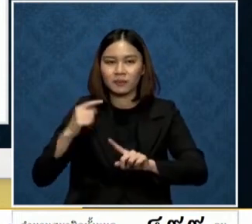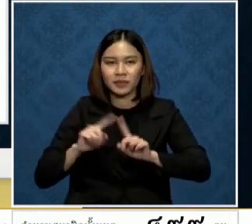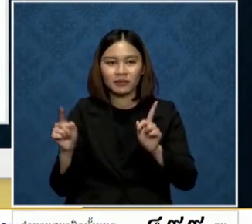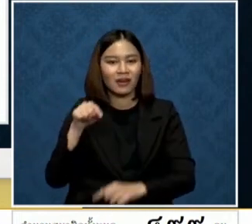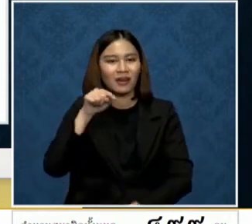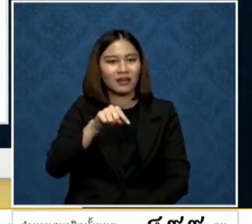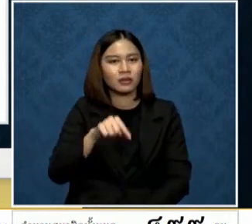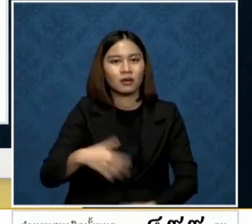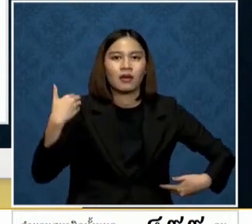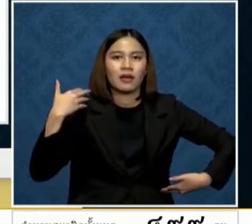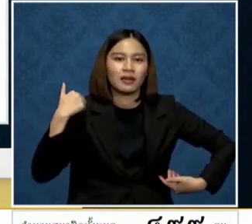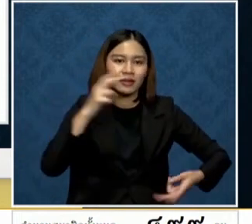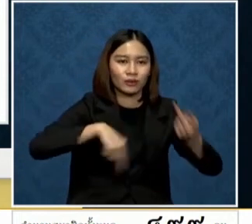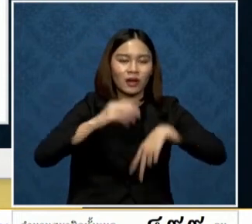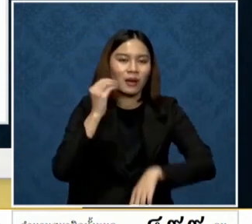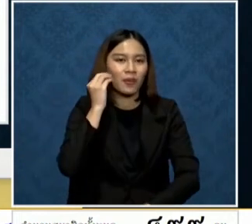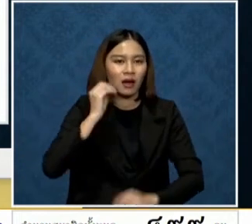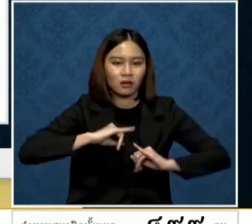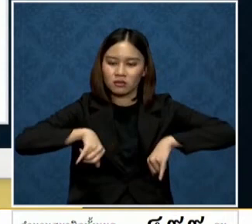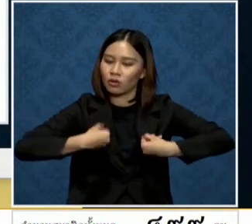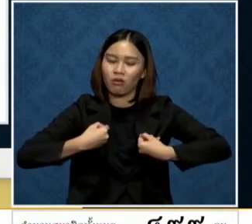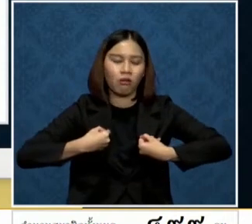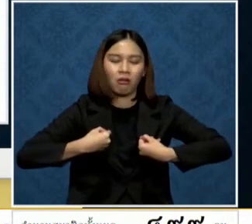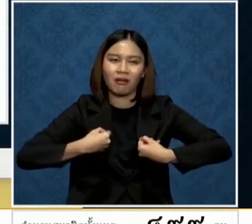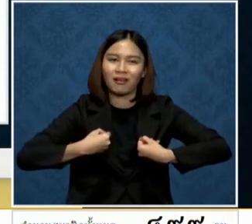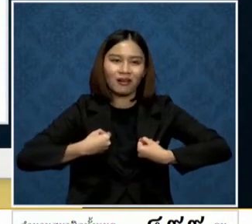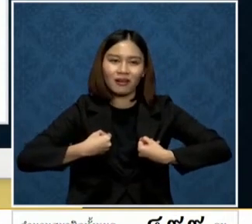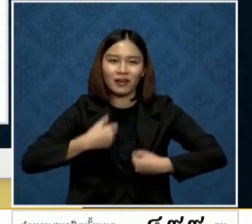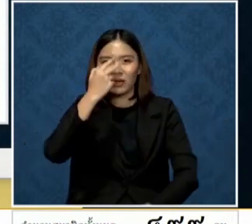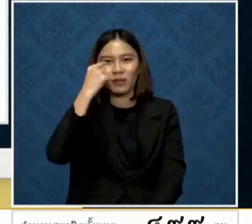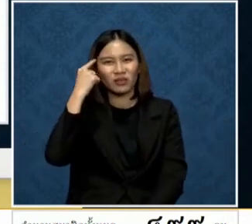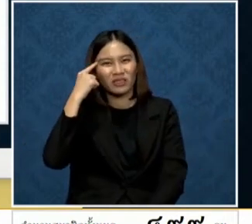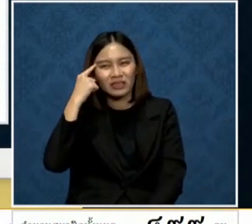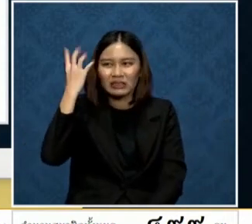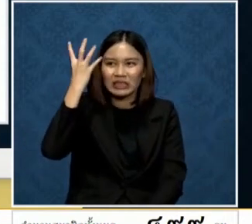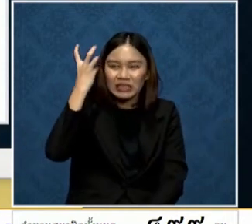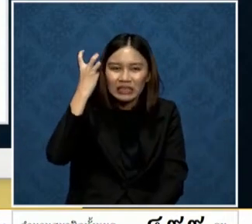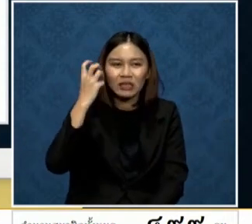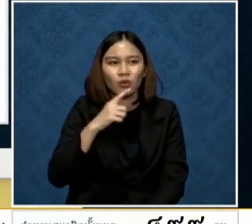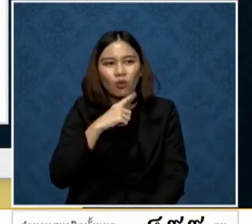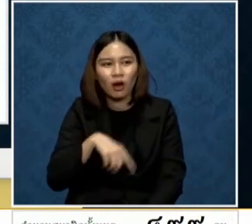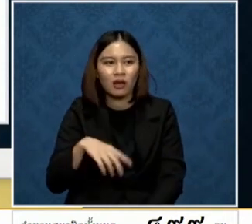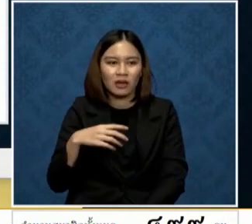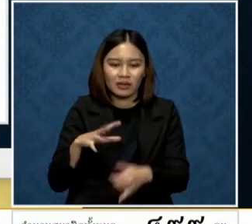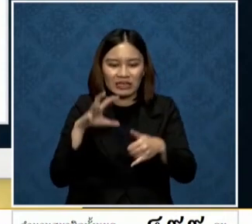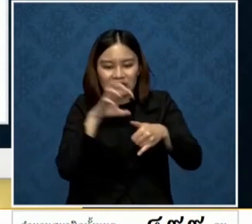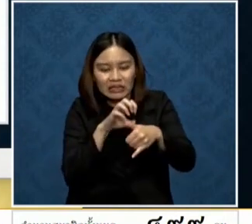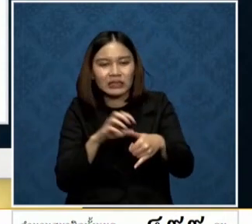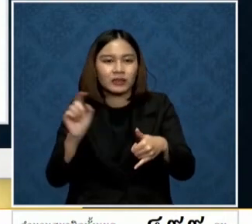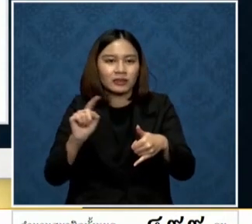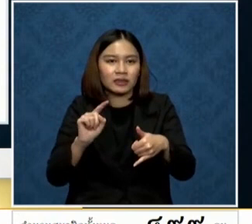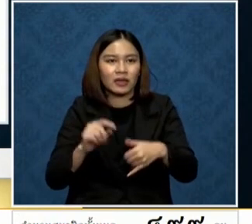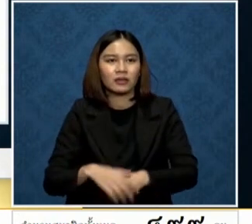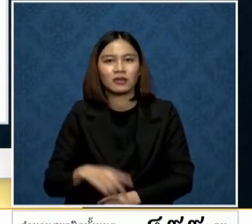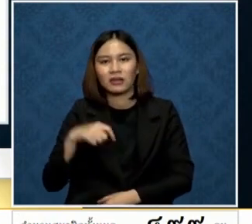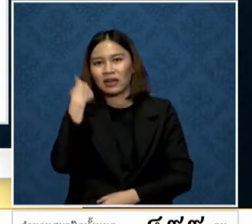นั่นนะคะมีลิงเฝ้าบ้านซึ่งเจ้าของบ้านคงไม่ได้อุ่นใจแน่นอนเพราะต้องระแวงว่าเมื่อไหร่จะโดนลิงกัดนะคะไม่ใช่สิ่งที่มี